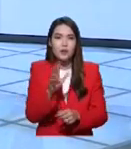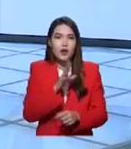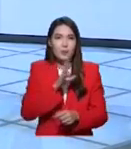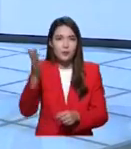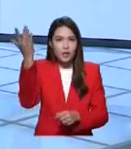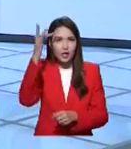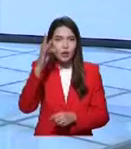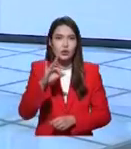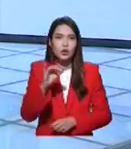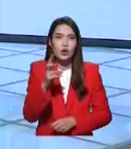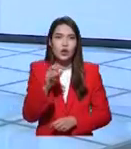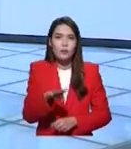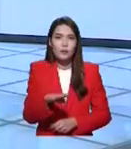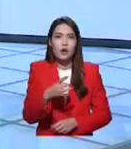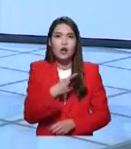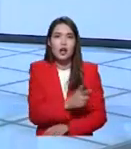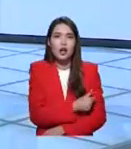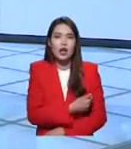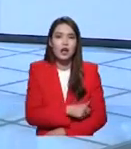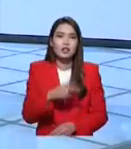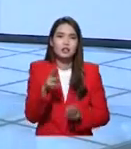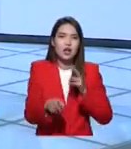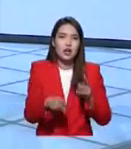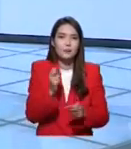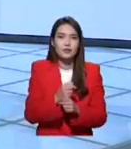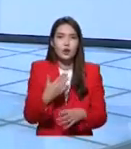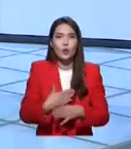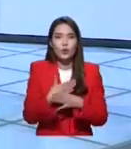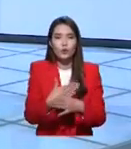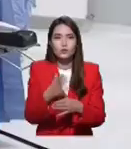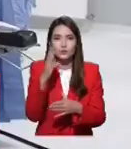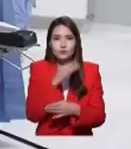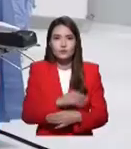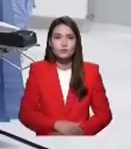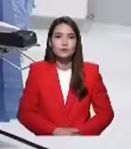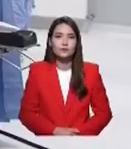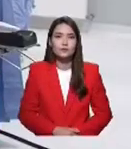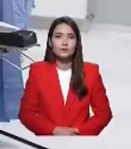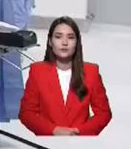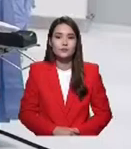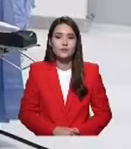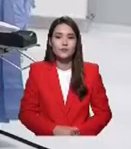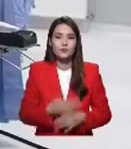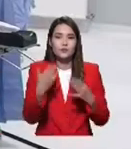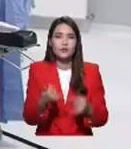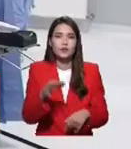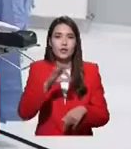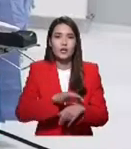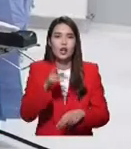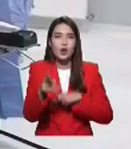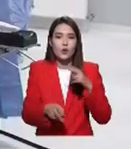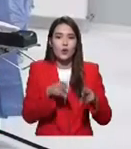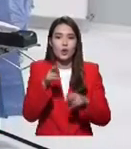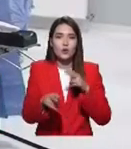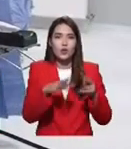Америкада құрастырылған робот ақ халаттылардың дәлдікпен операция жасауына көмектеседі. Қазір науқастың дізе буындарына ота жасалуда.